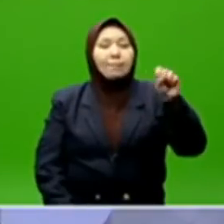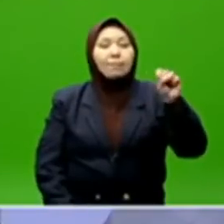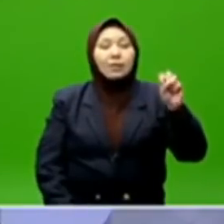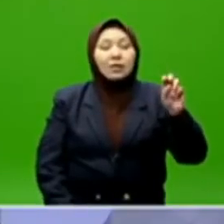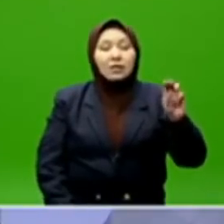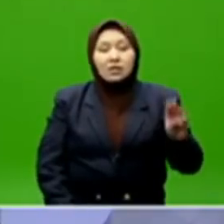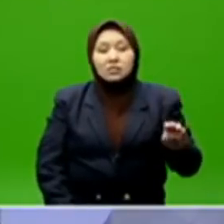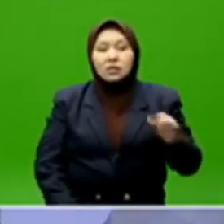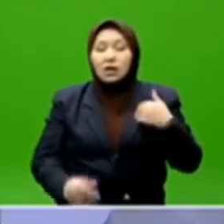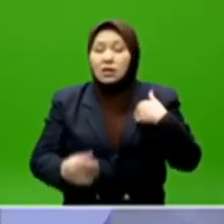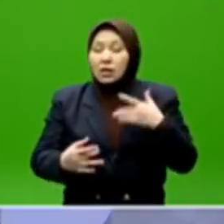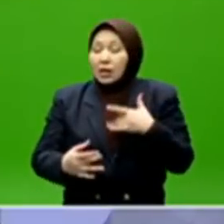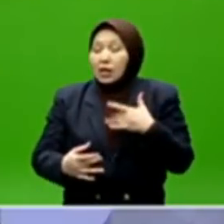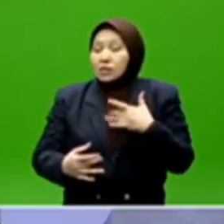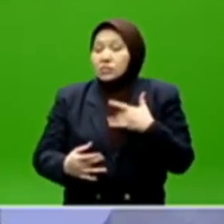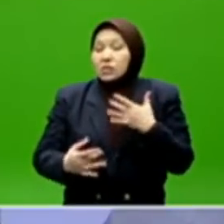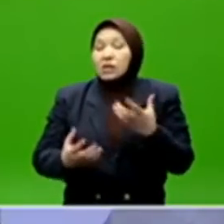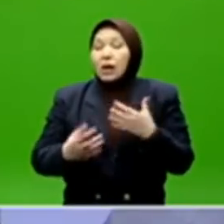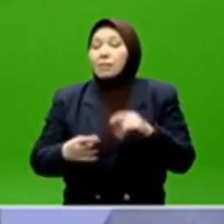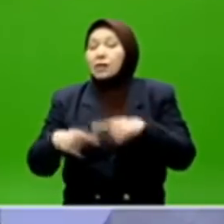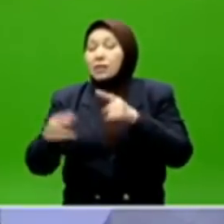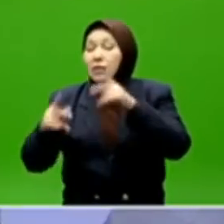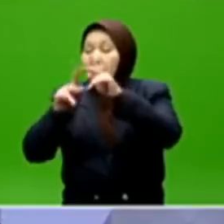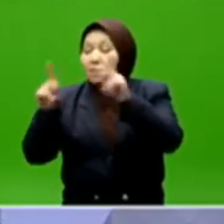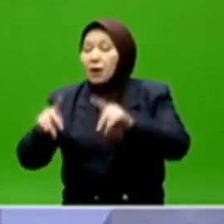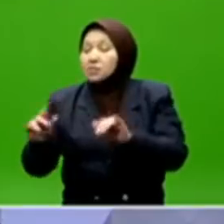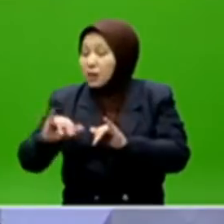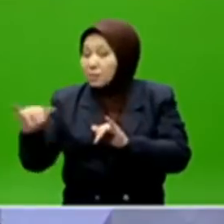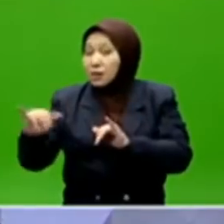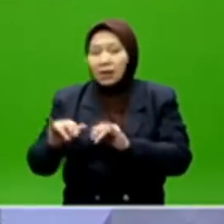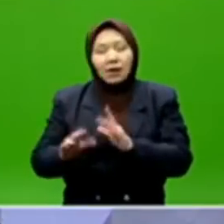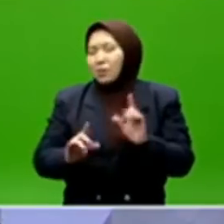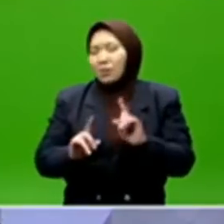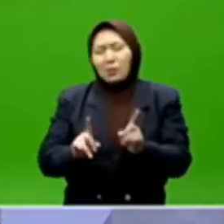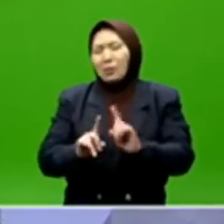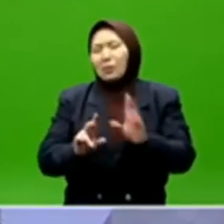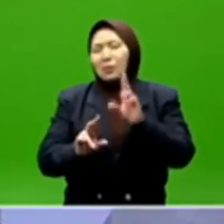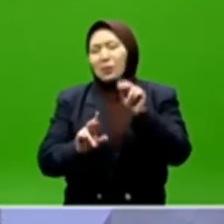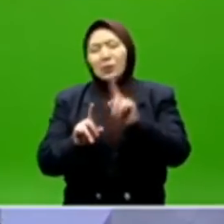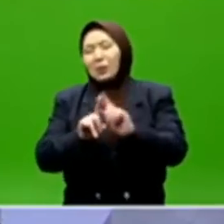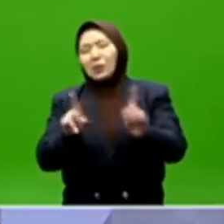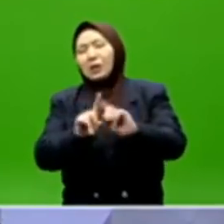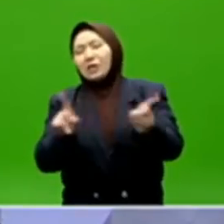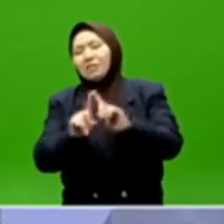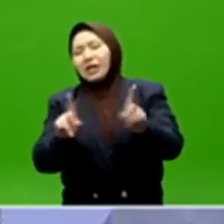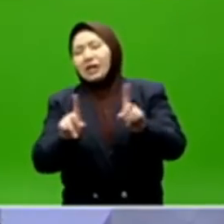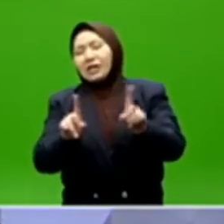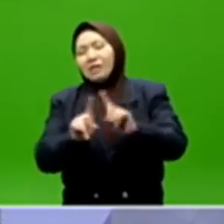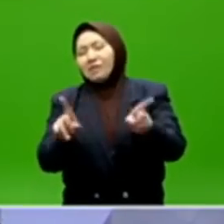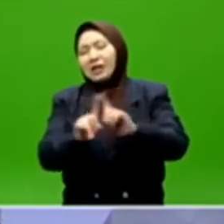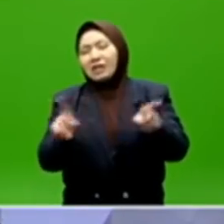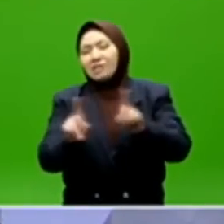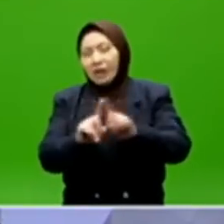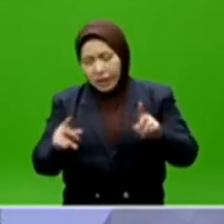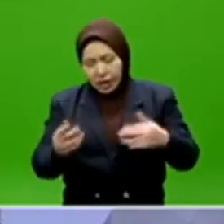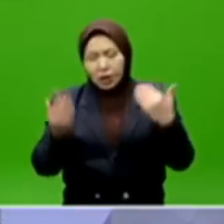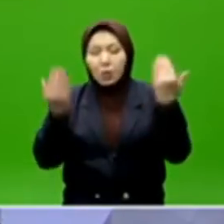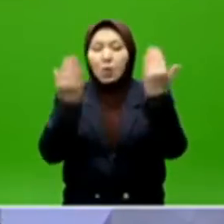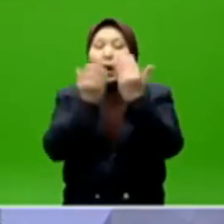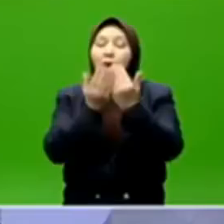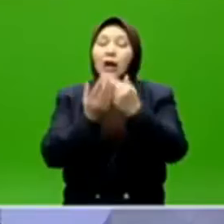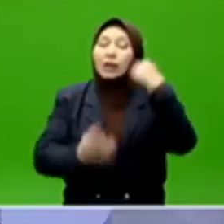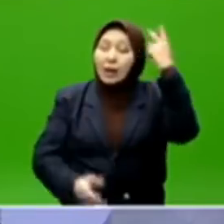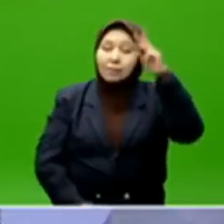Dia ada tak dia punya rasa dengan rasa nak pergi Kaabah tu sama ke tak sama? Tak sama. Tak sama Ustaz. Kan? Sebab ini doa Nabi. Betul Ustaz. Ibrahim alaihi